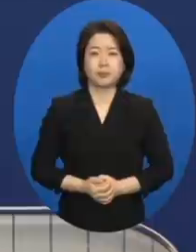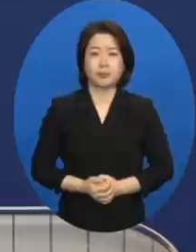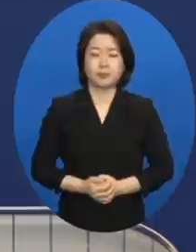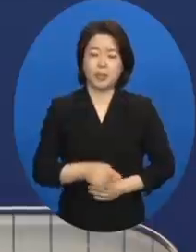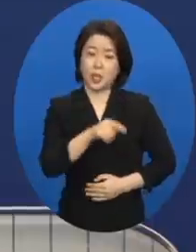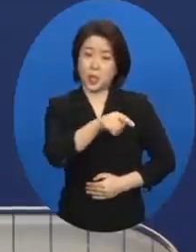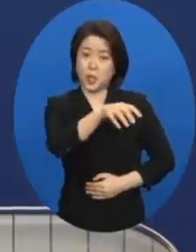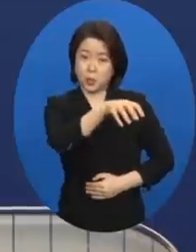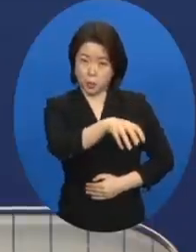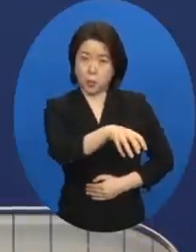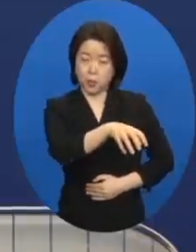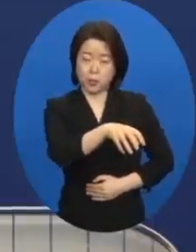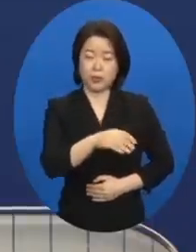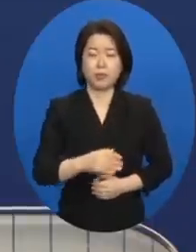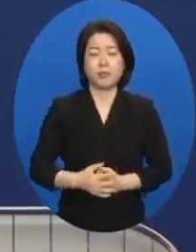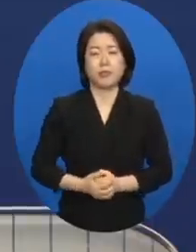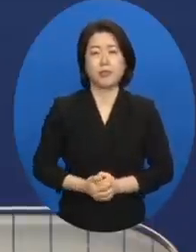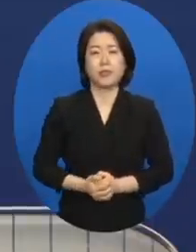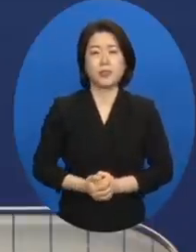연못이라는 데는요,